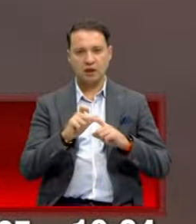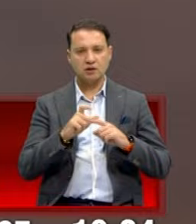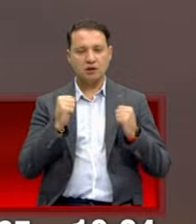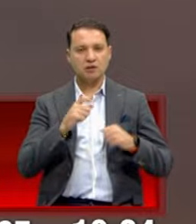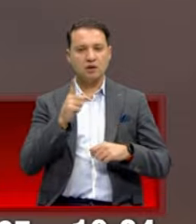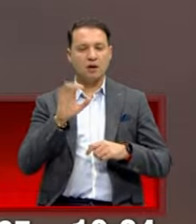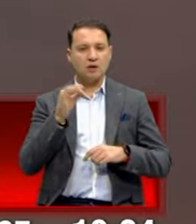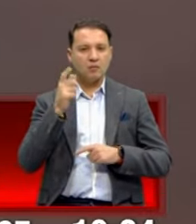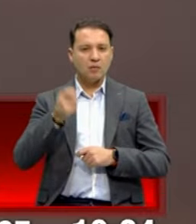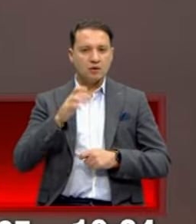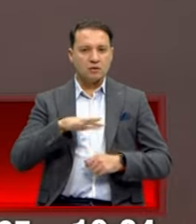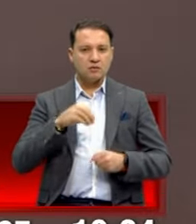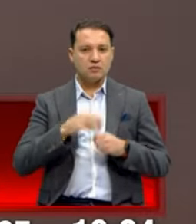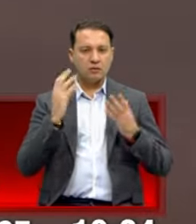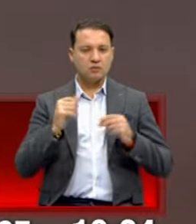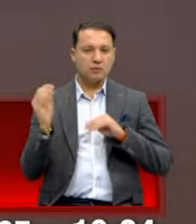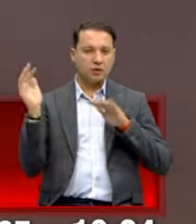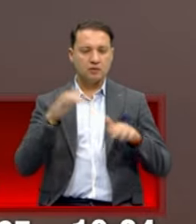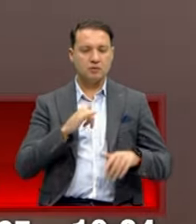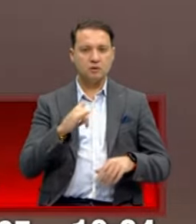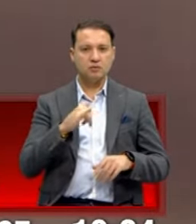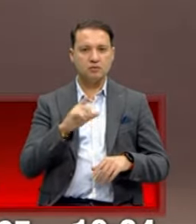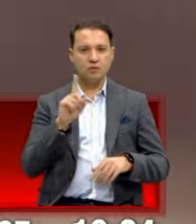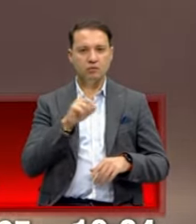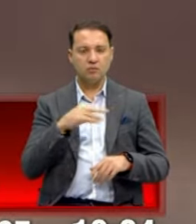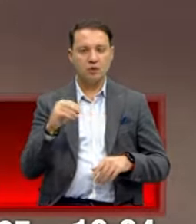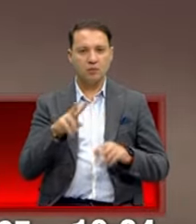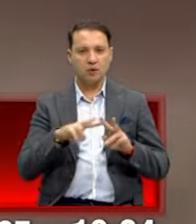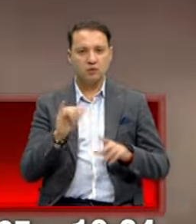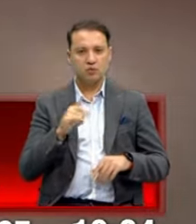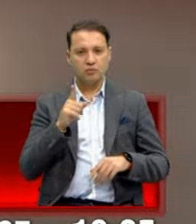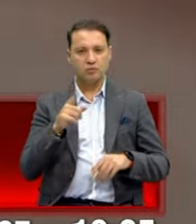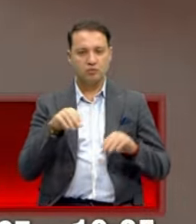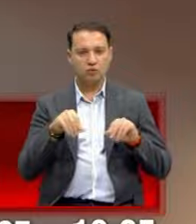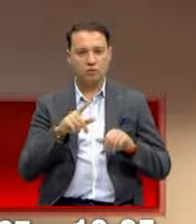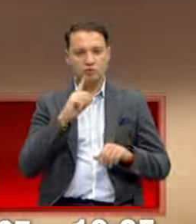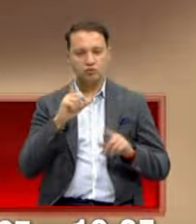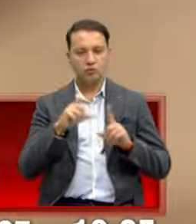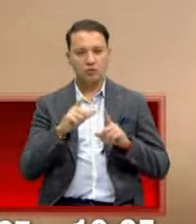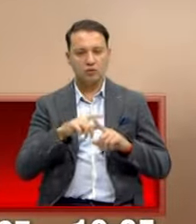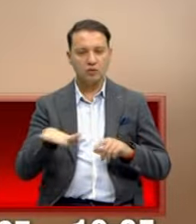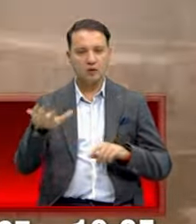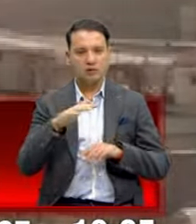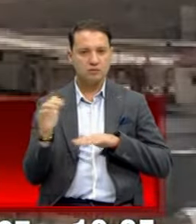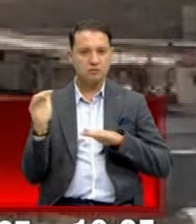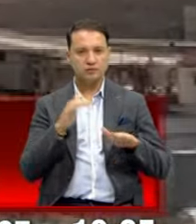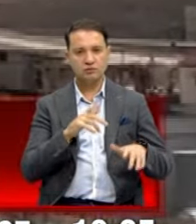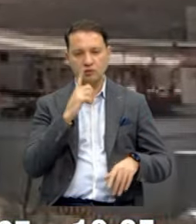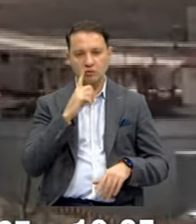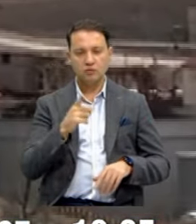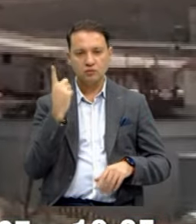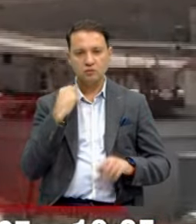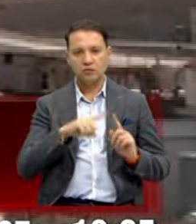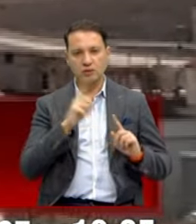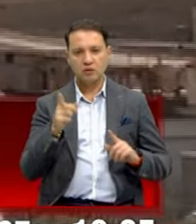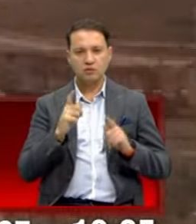Erzincan'daki altın madeni sahasında yaşanan heyelanda yaklaşık 10 milyon metreküp toprak 100 dönümlük geniş bir alana yayıldı. Dünden